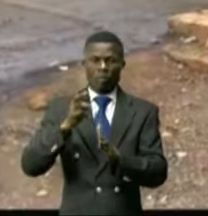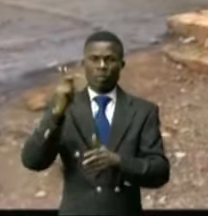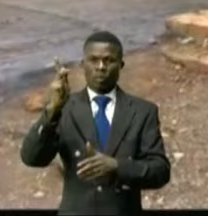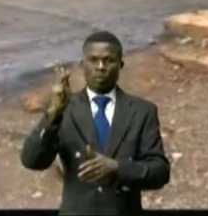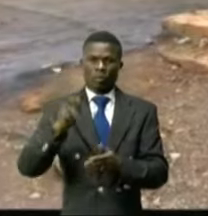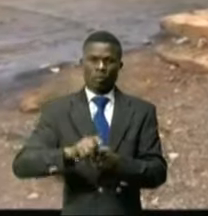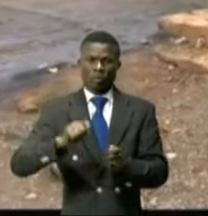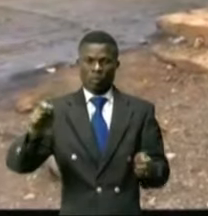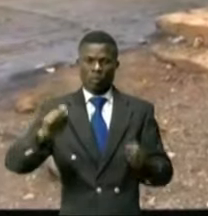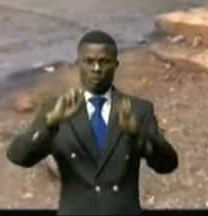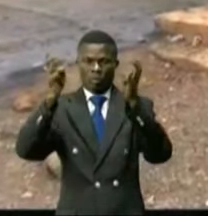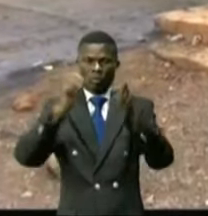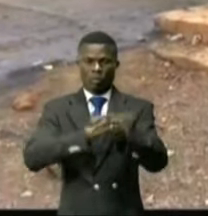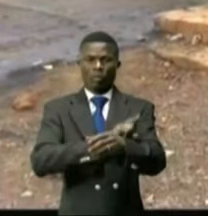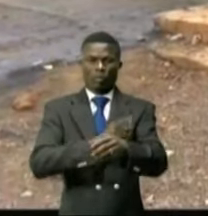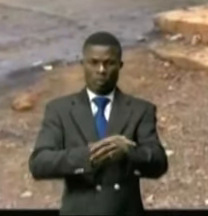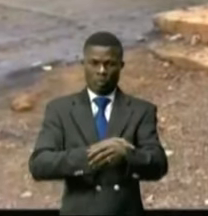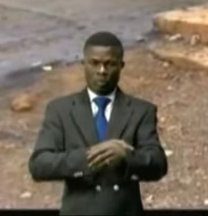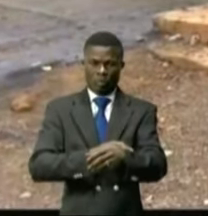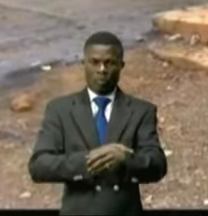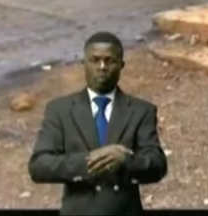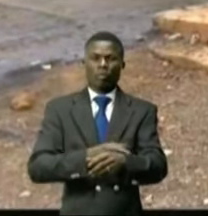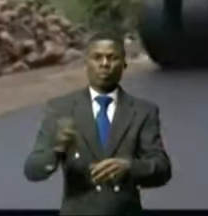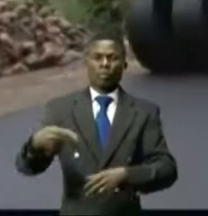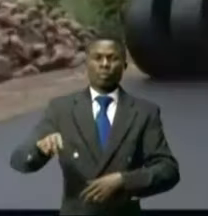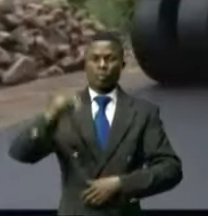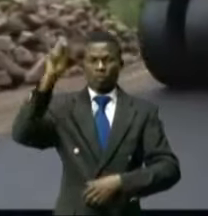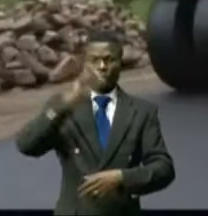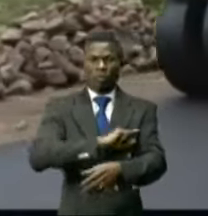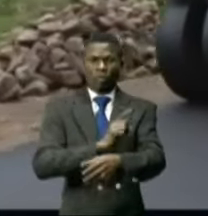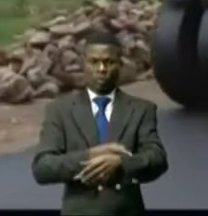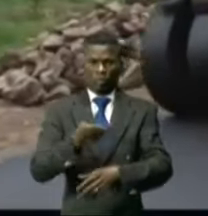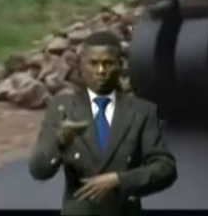ville de Goma, chef-lieu de la province du Nord Kivu.